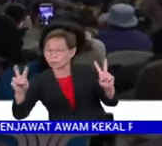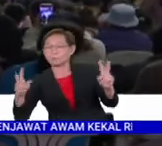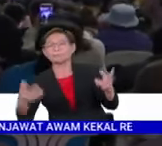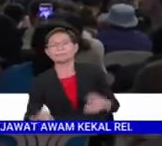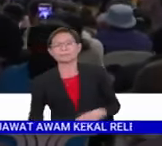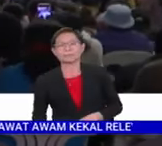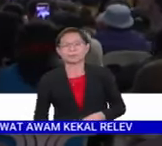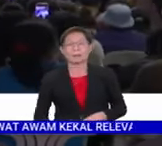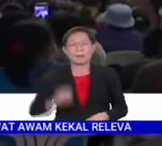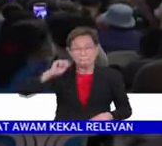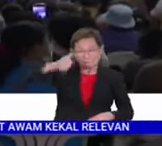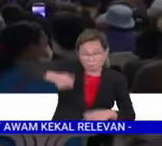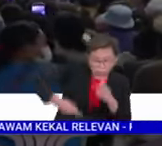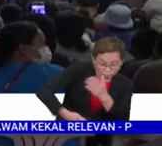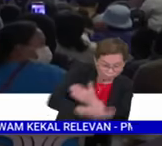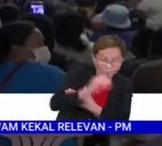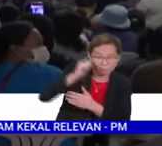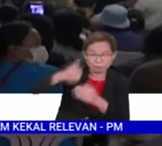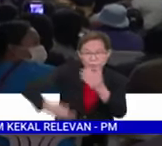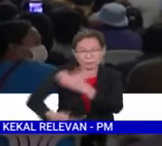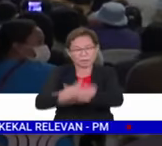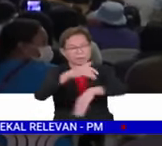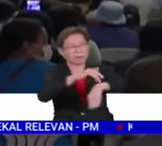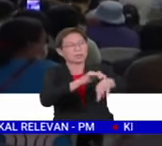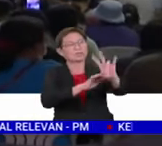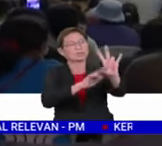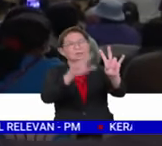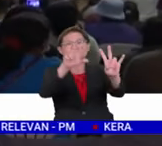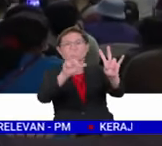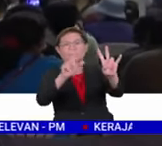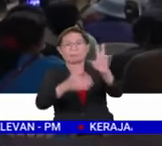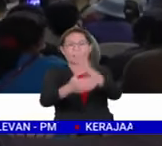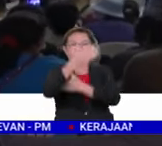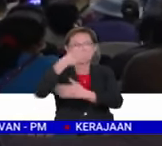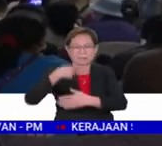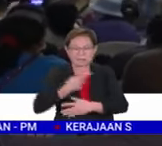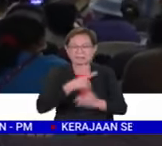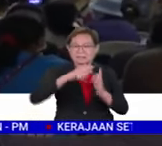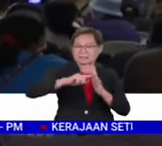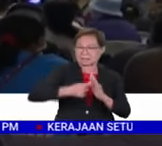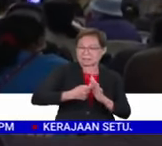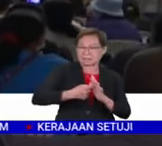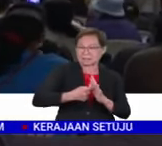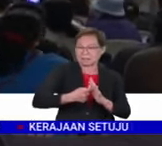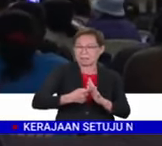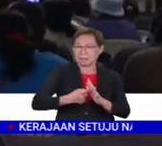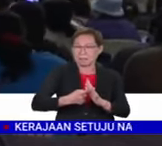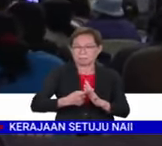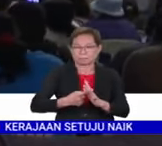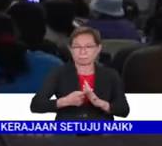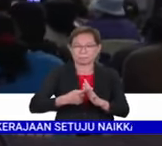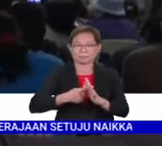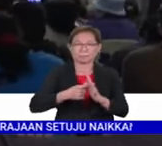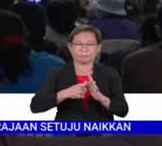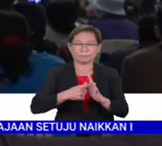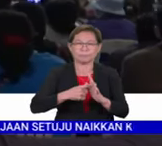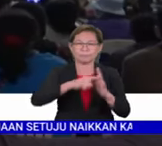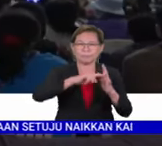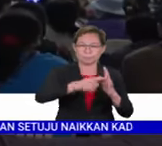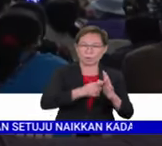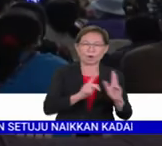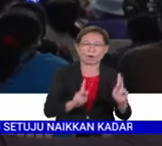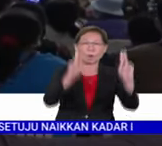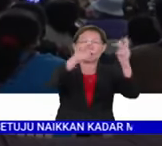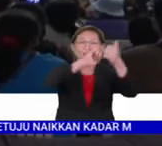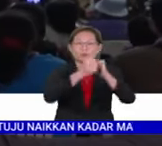Jadi pada besok pagi pukul 7.30 pagi, kita akan mulakan dengan Unity Ride bermula dari Kompleks